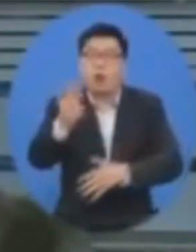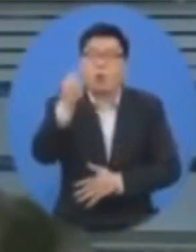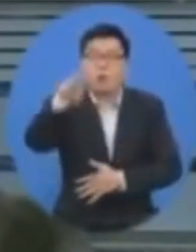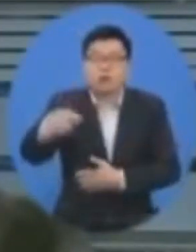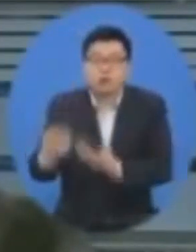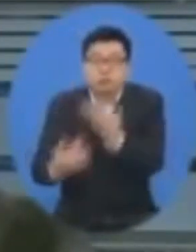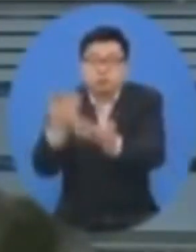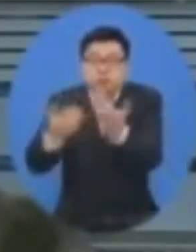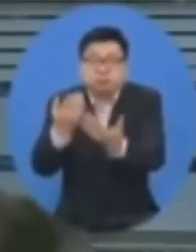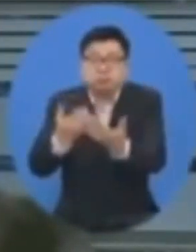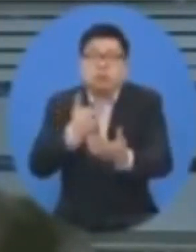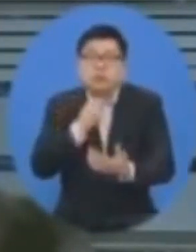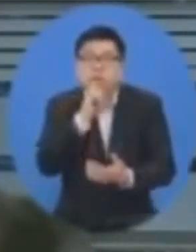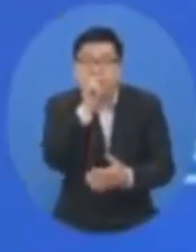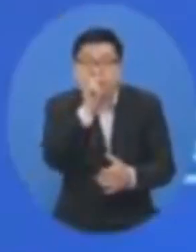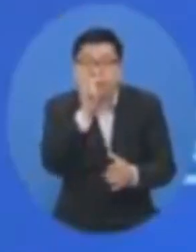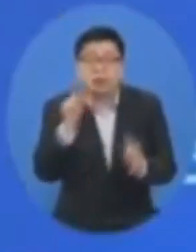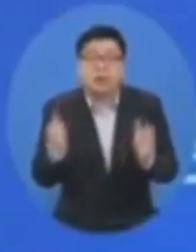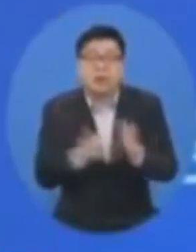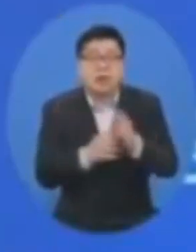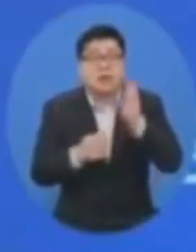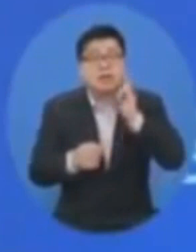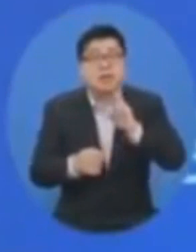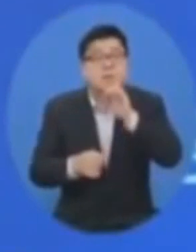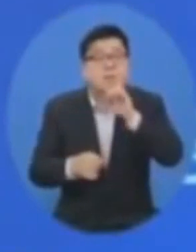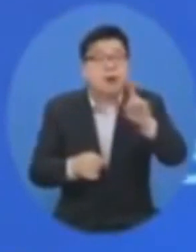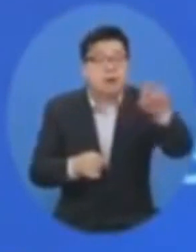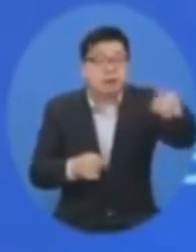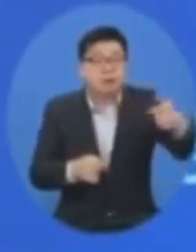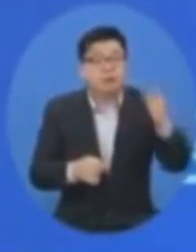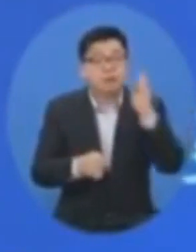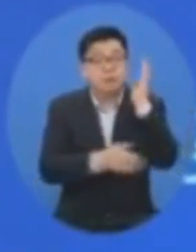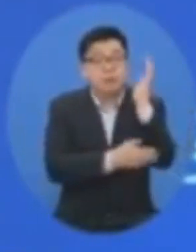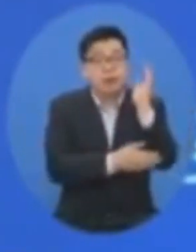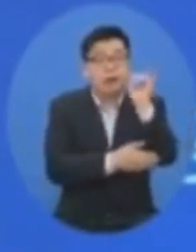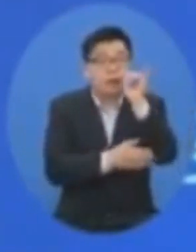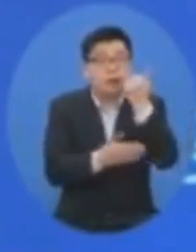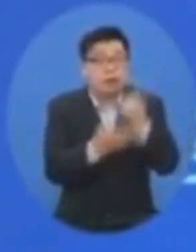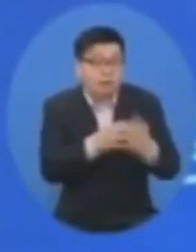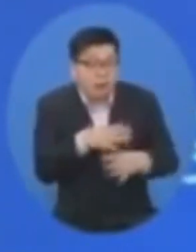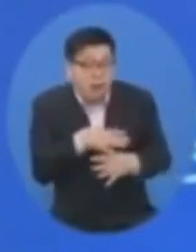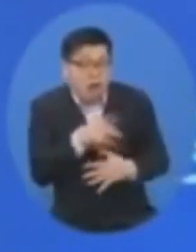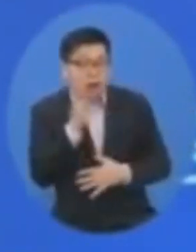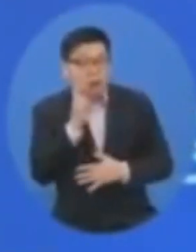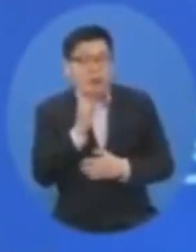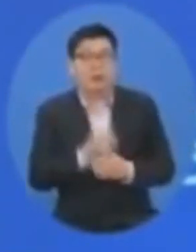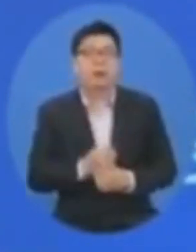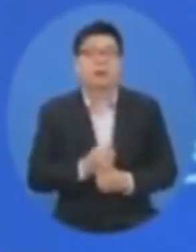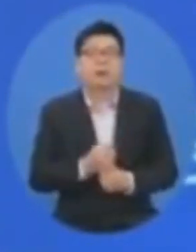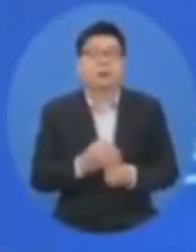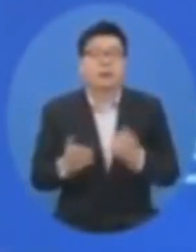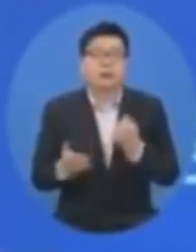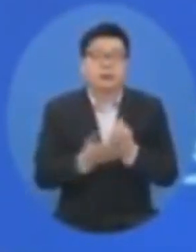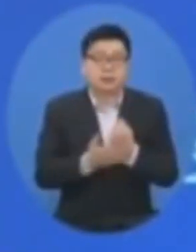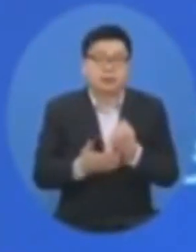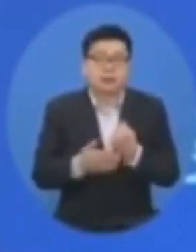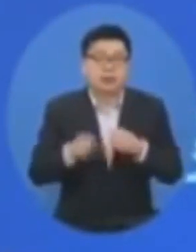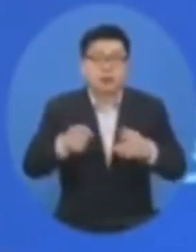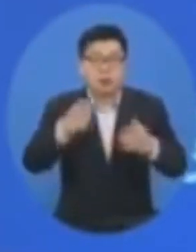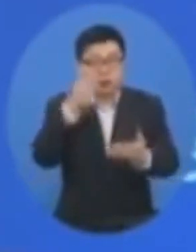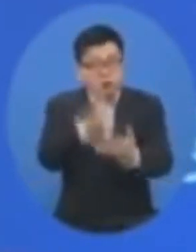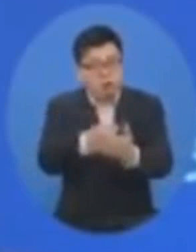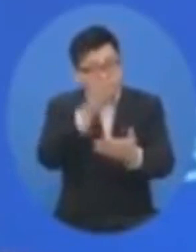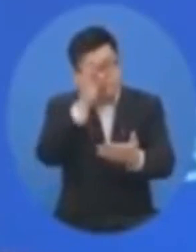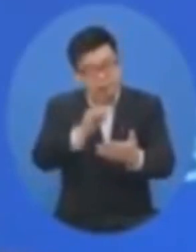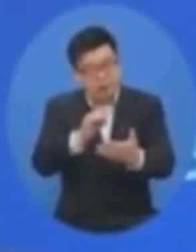했죠. 이런 막말을 그 문재인 후보 하는 거 보고 겁이 난 겁니다. 그래서 내 이런 판결을 옳지